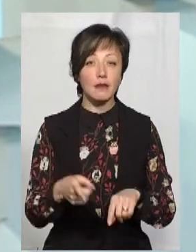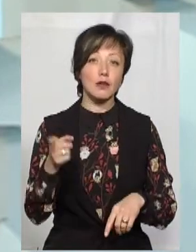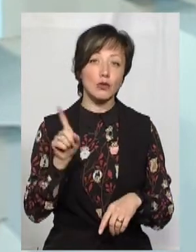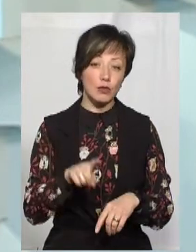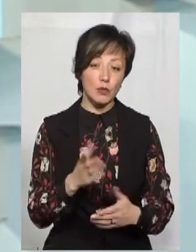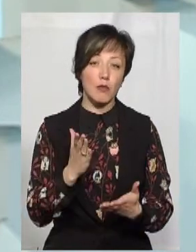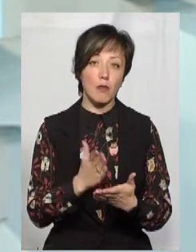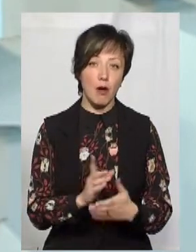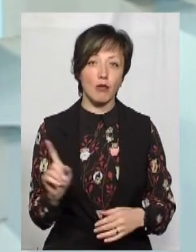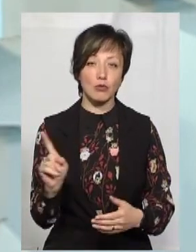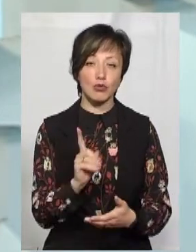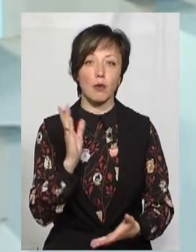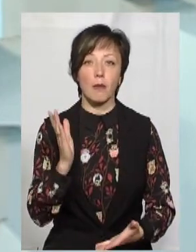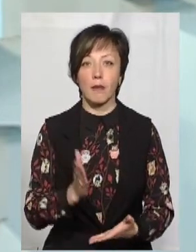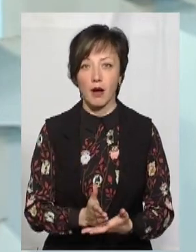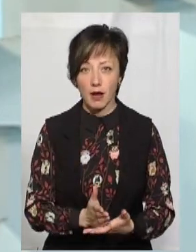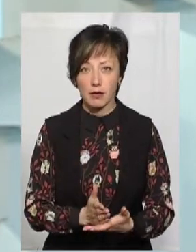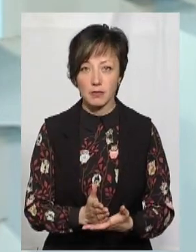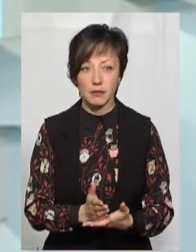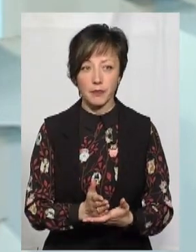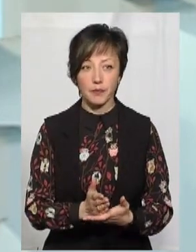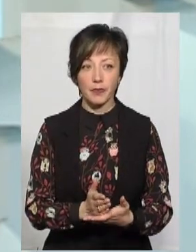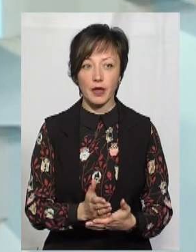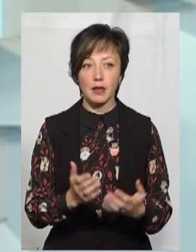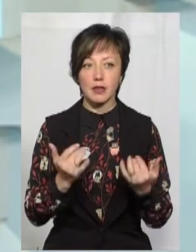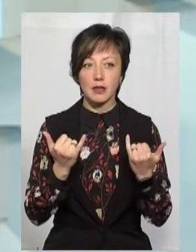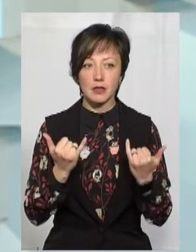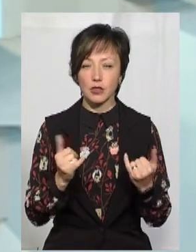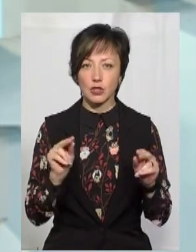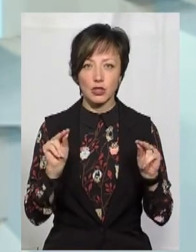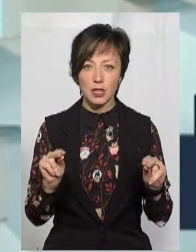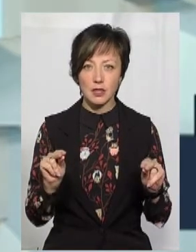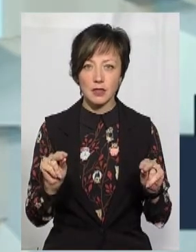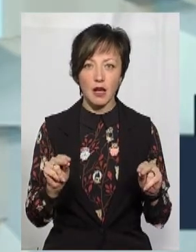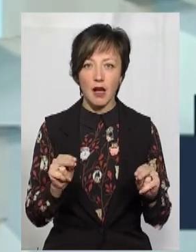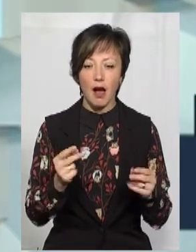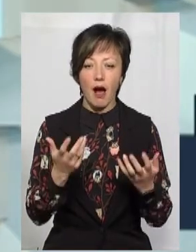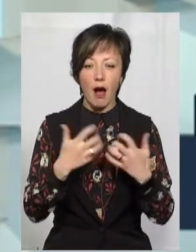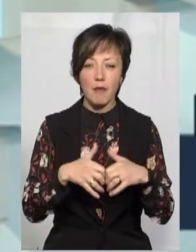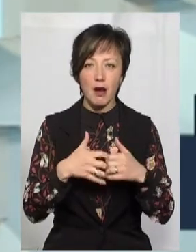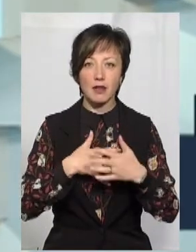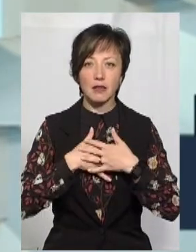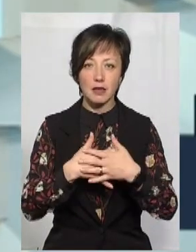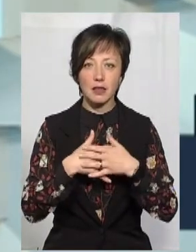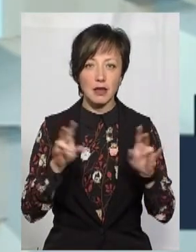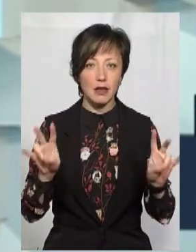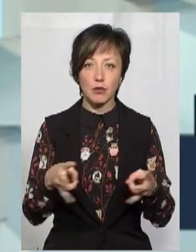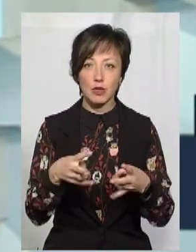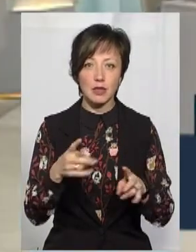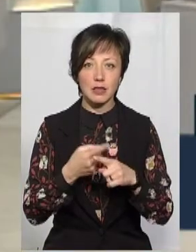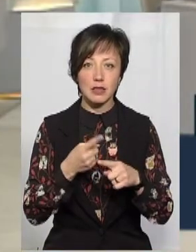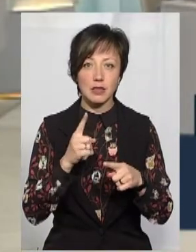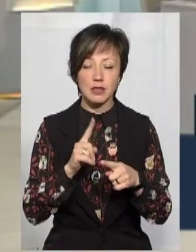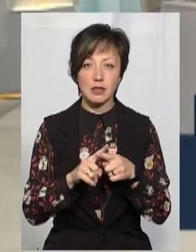те, що маємо, і зараз хоча б вже менше про ті ШВЛи говорять, тому що, якщо чесно, то їх стільки не потрібно, як показує практика, ШВЛ – це вже